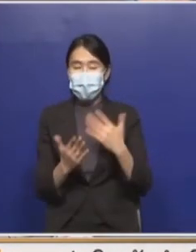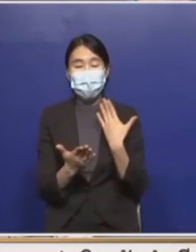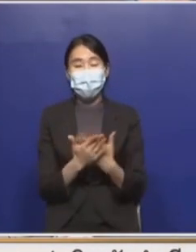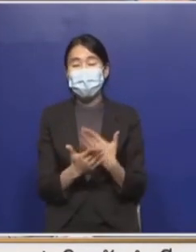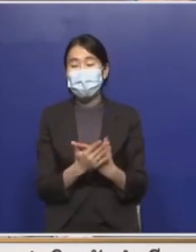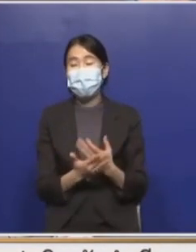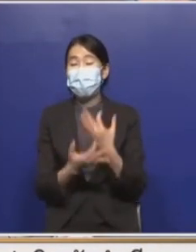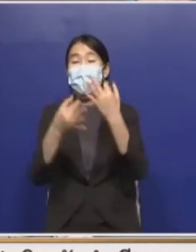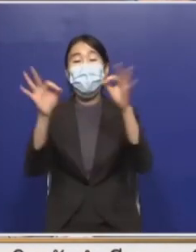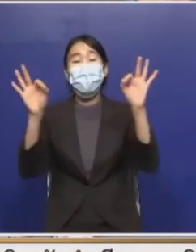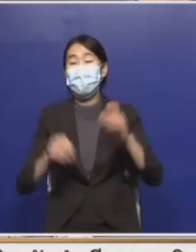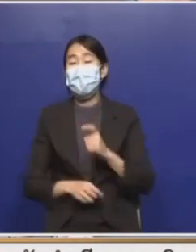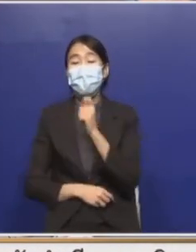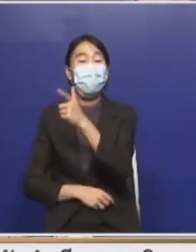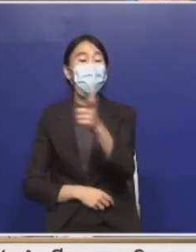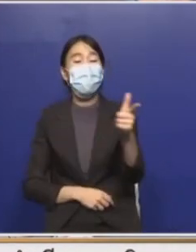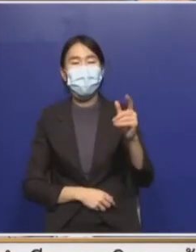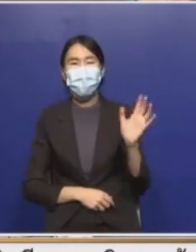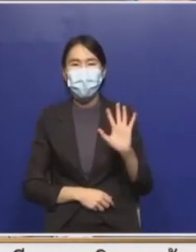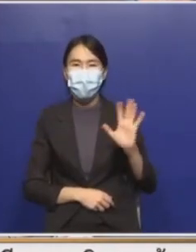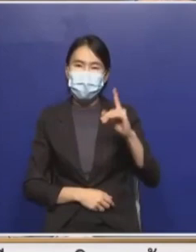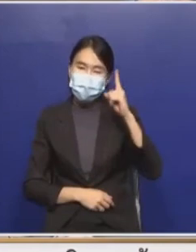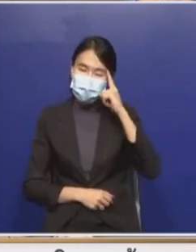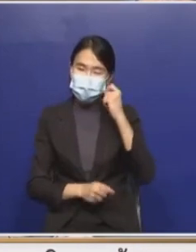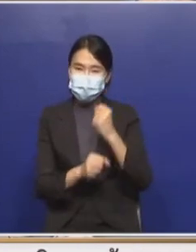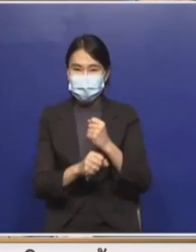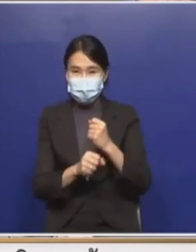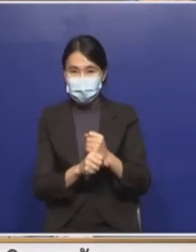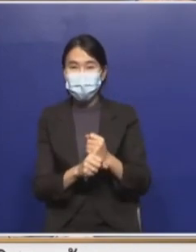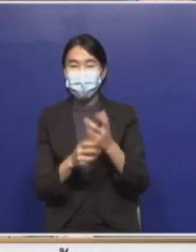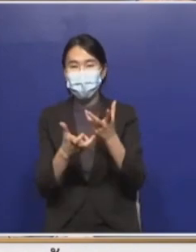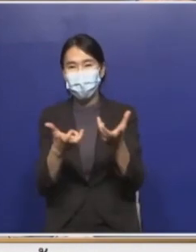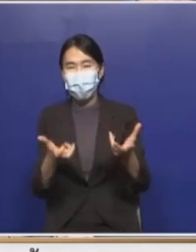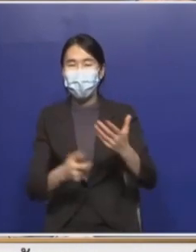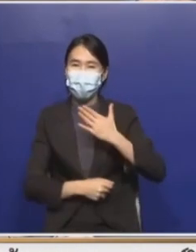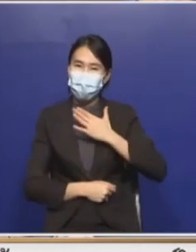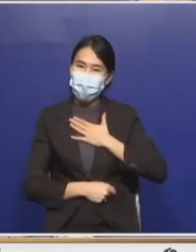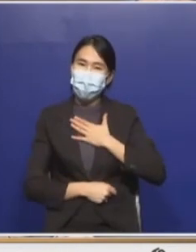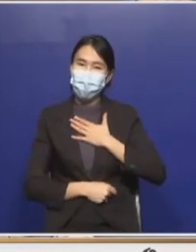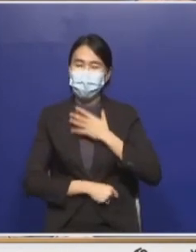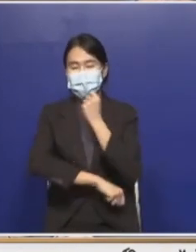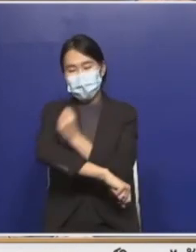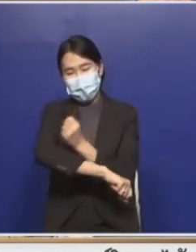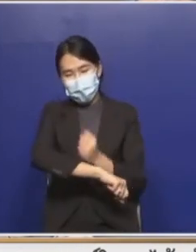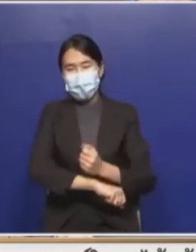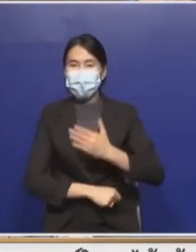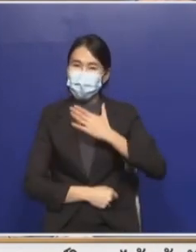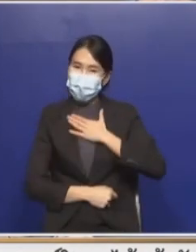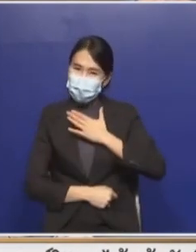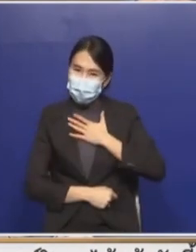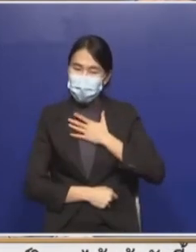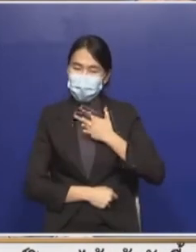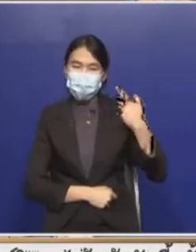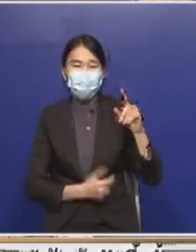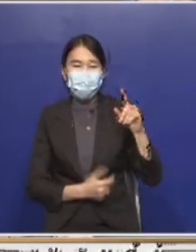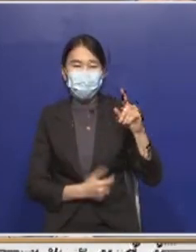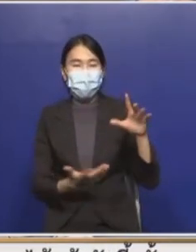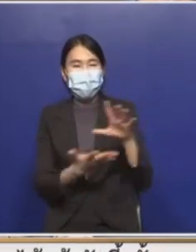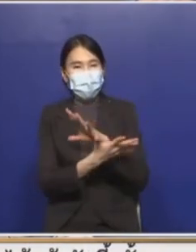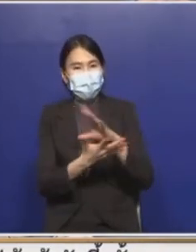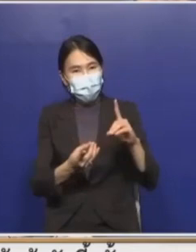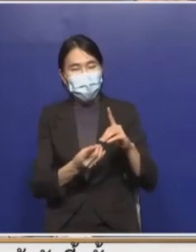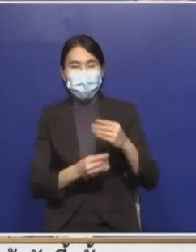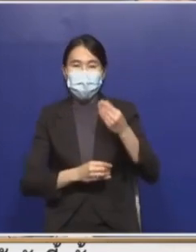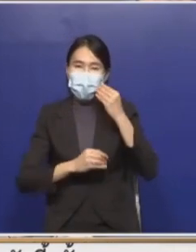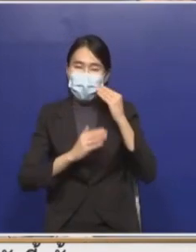ให้เขาทำงานเกิดเป็นผลงานเกิดการใช้แรงงานขึ้นมาเป็นประโยชน์กับสังคมเป็นประโยชน์กับห